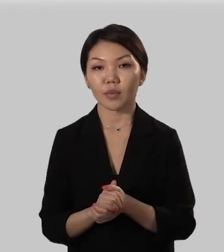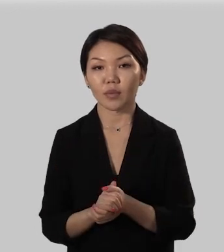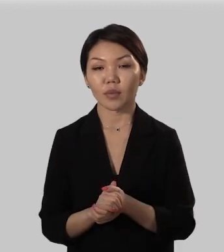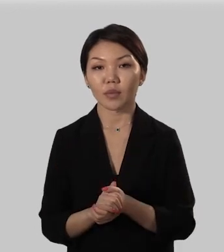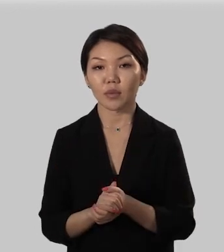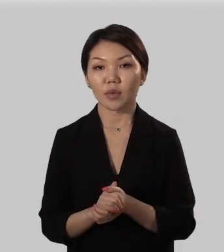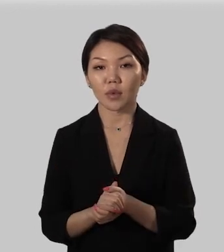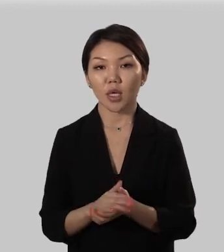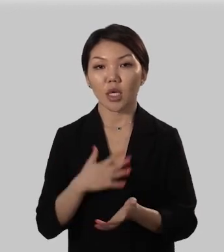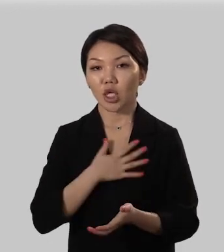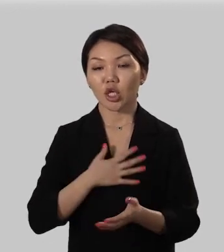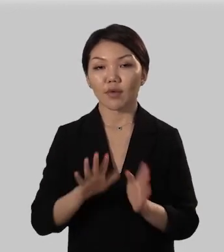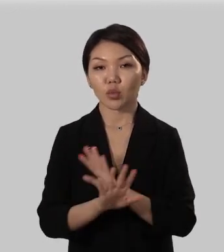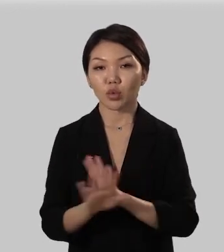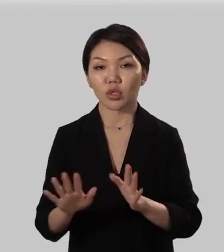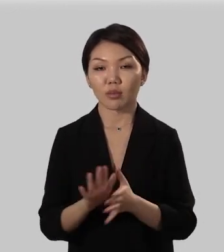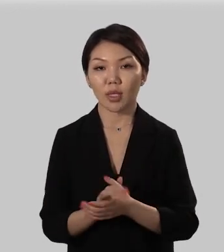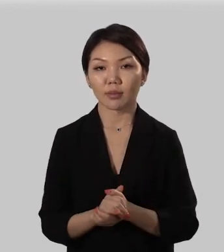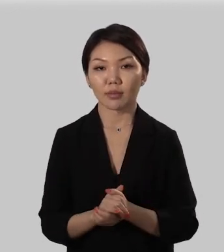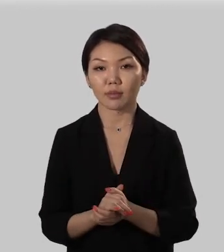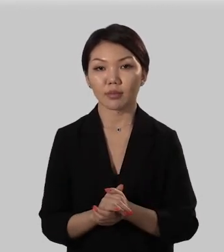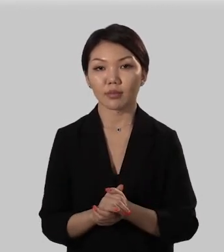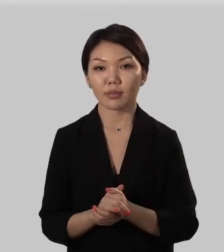скале как ни в чем не бывало